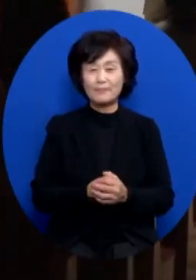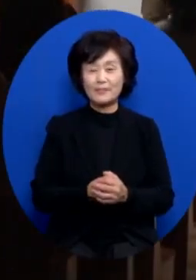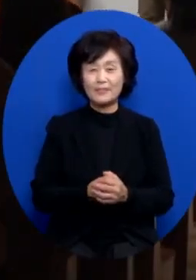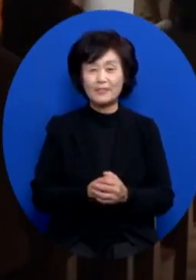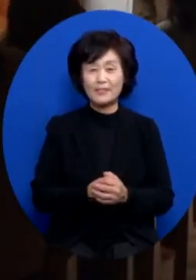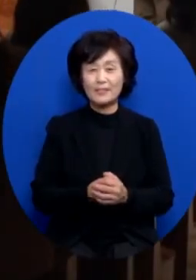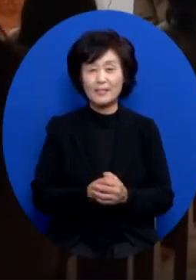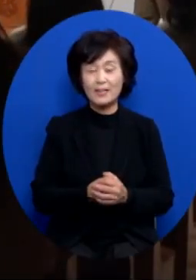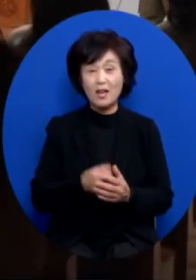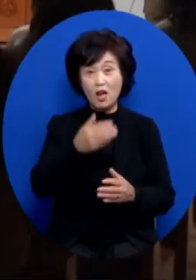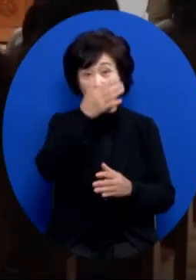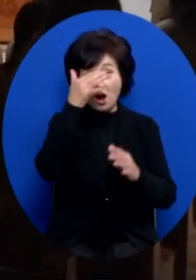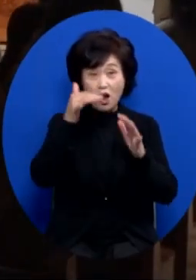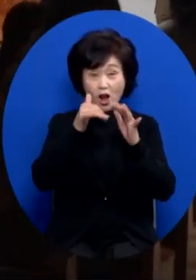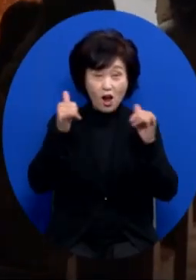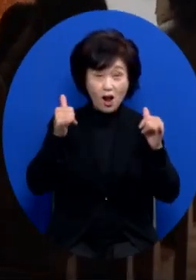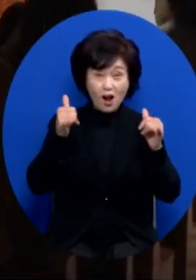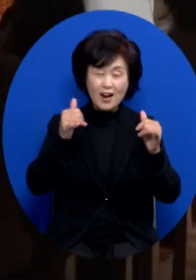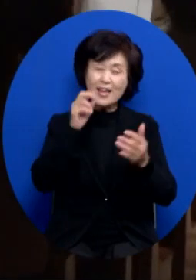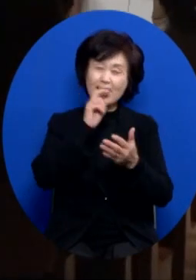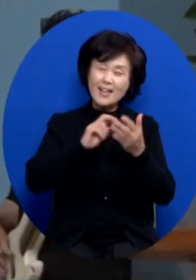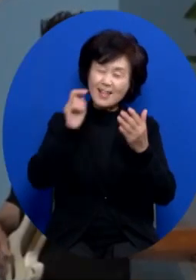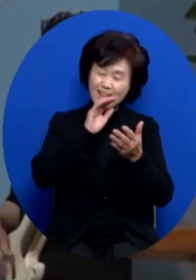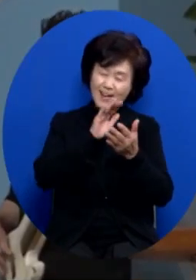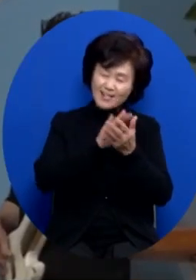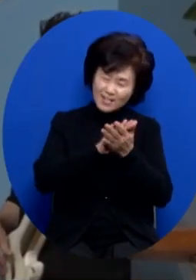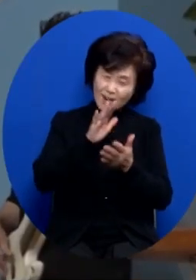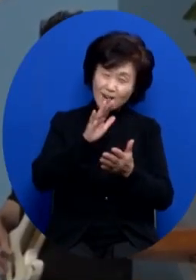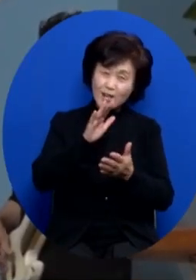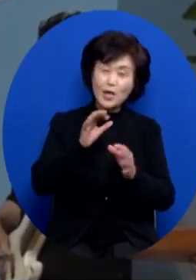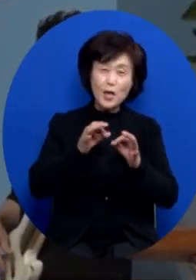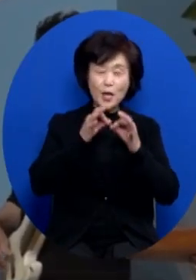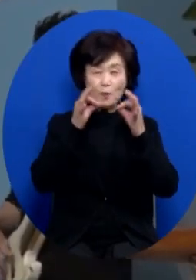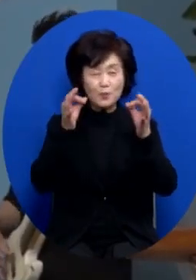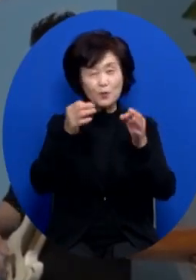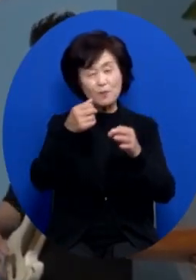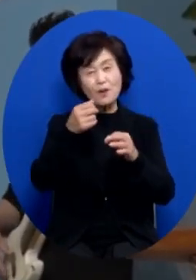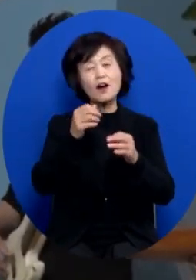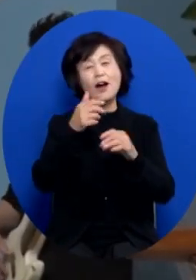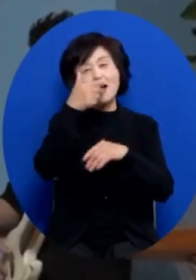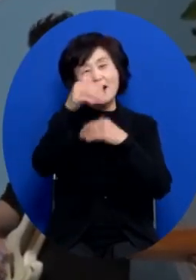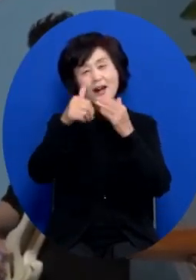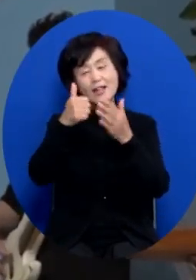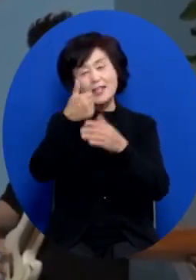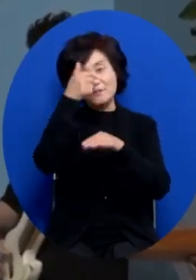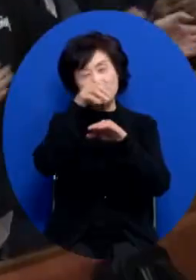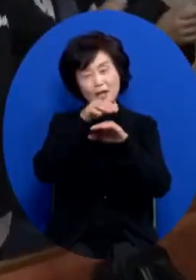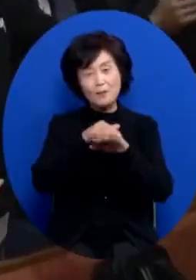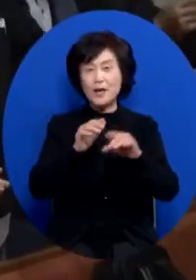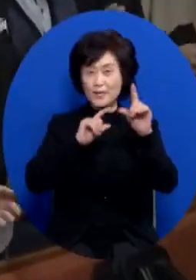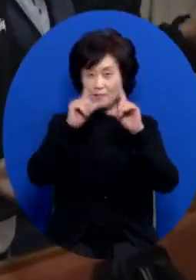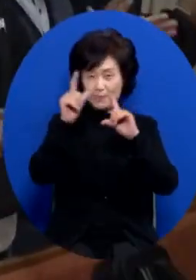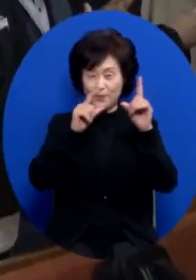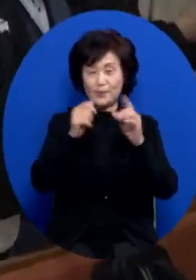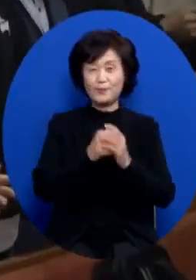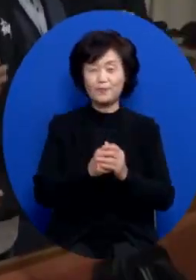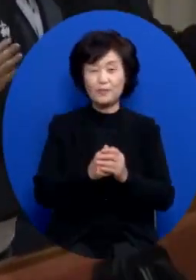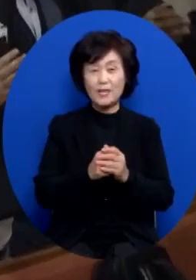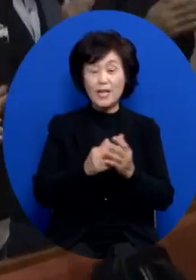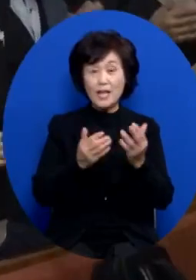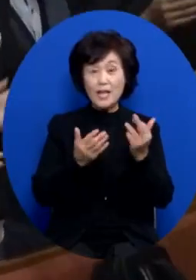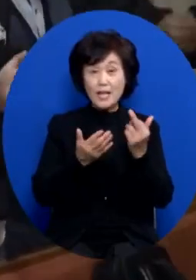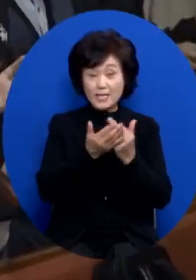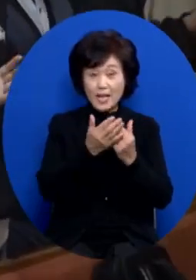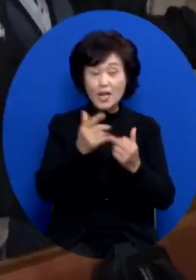저녁 시간 청년들이 뜨겁게 찬양하고 기도하며 하나님을 예배합니다. 대한예수교 장로회 통합 제주노회